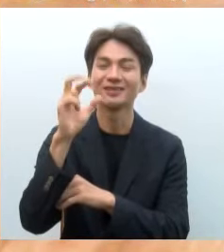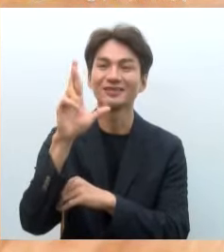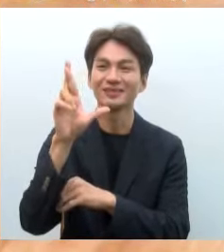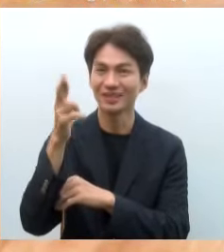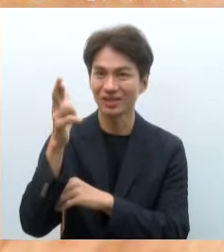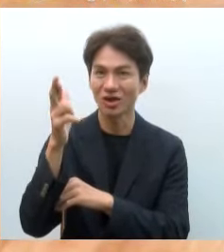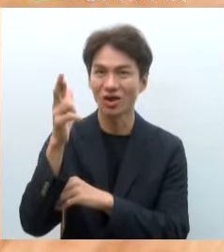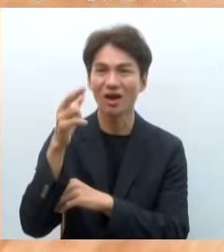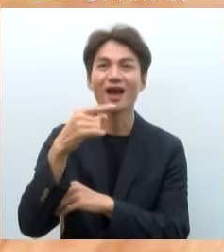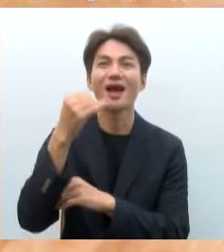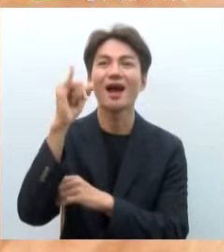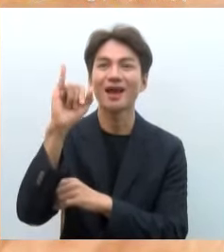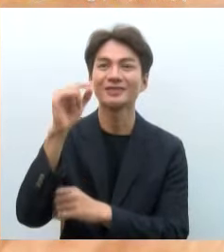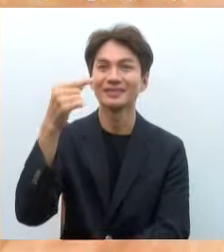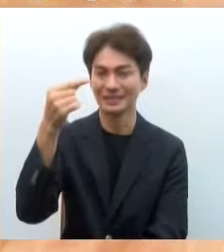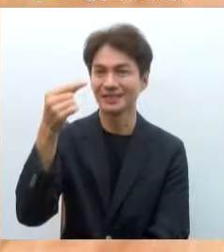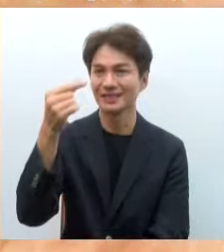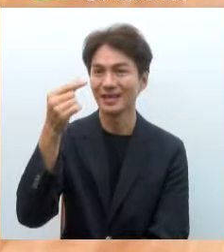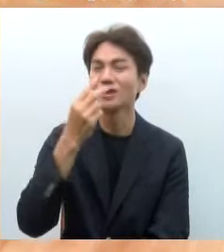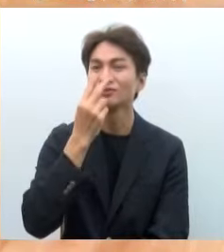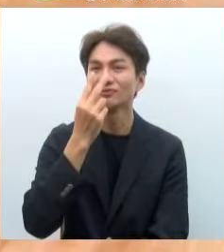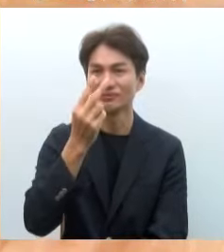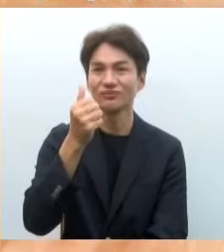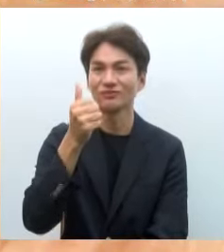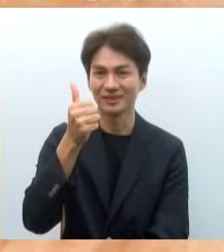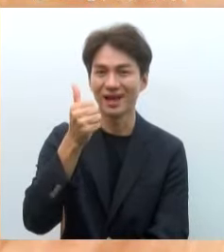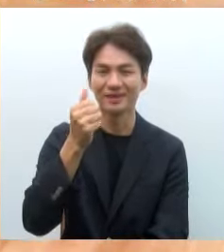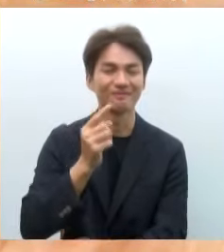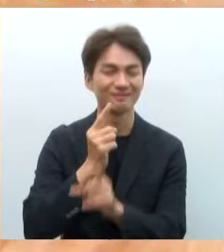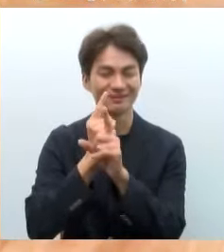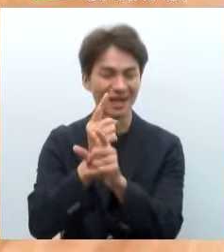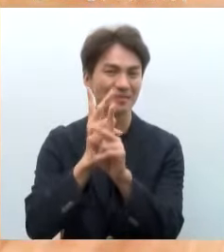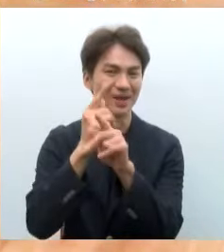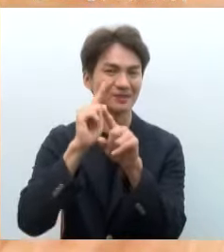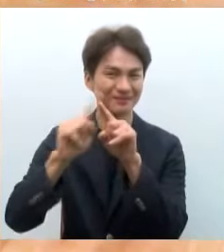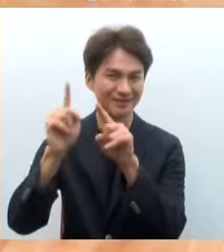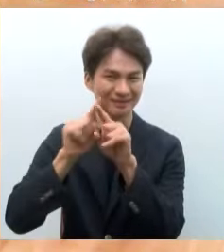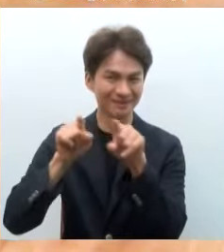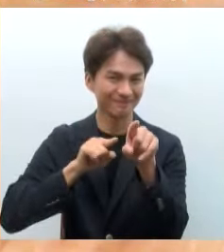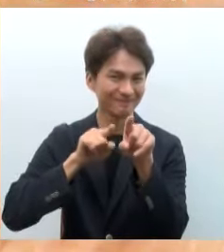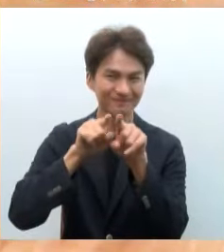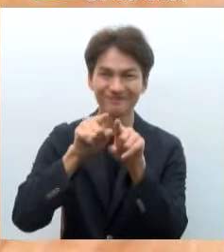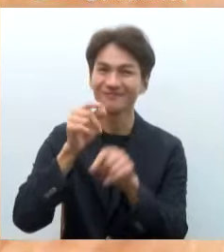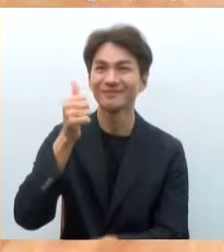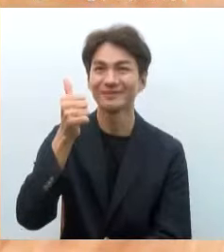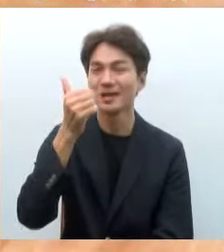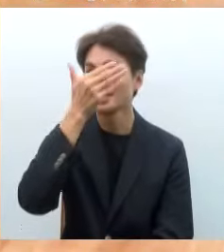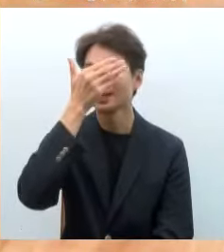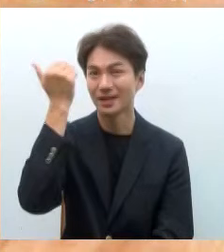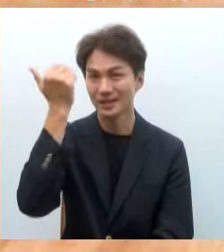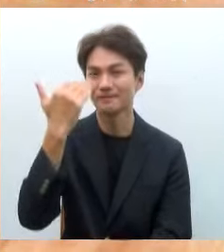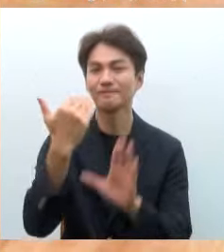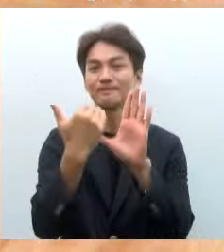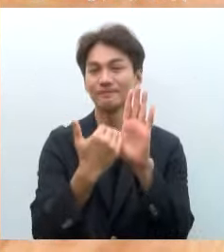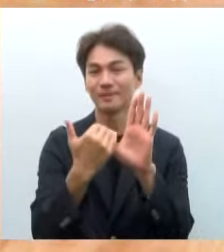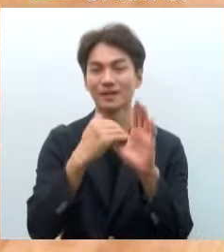ก็ Instagram ค่ะเข้าไปกดติดตามเพื่อให้ทุกท่านนั้นไม่พลาดทุกข่าวสารความเคลื่อนไหวและที่สำคัญอย่าลืมเข้าไปเป็นสมาชิกด้วยกัน